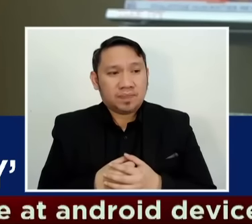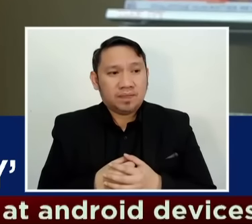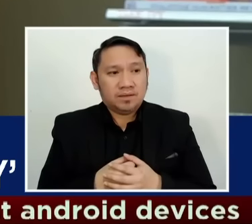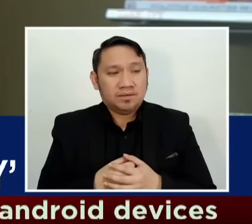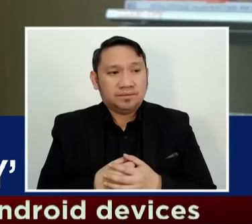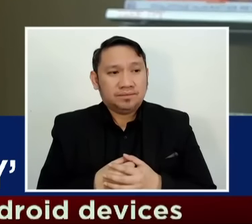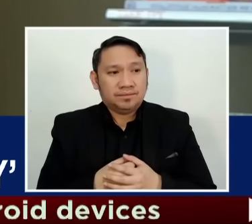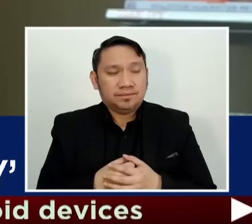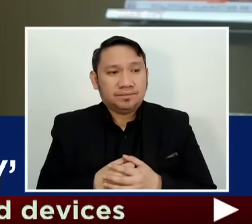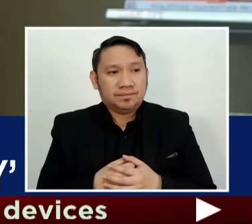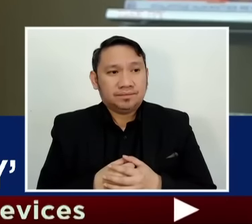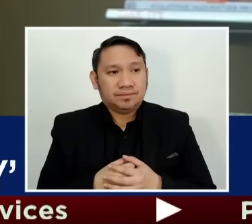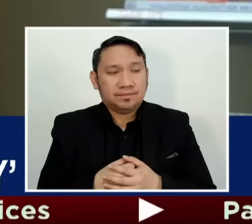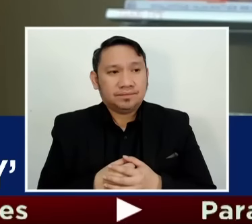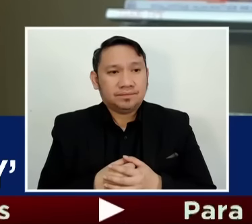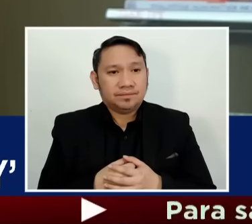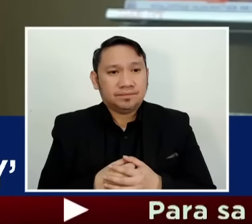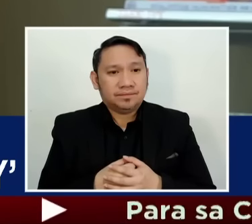Fileo.